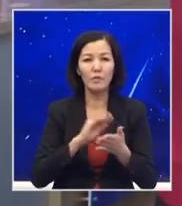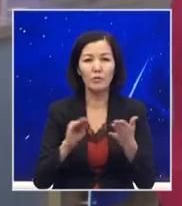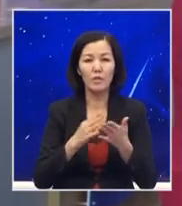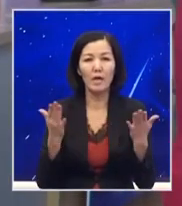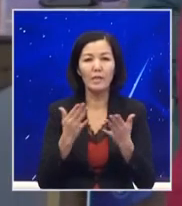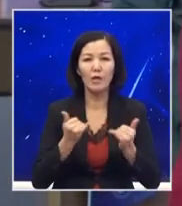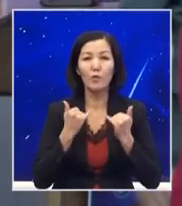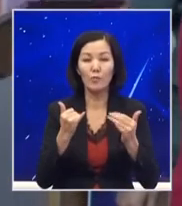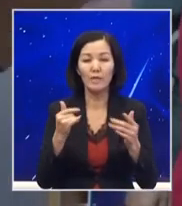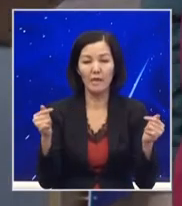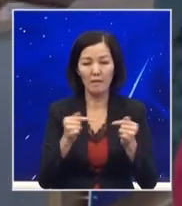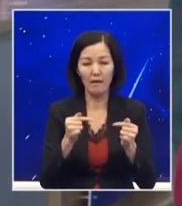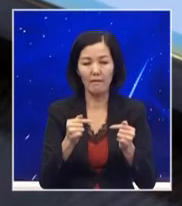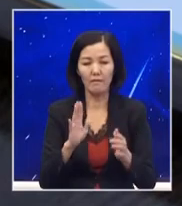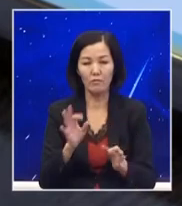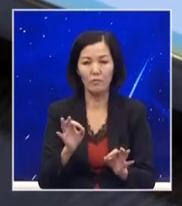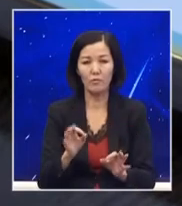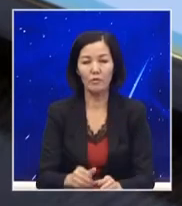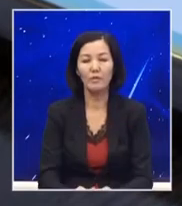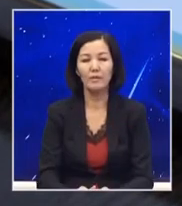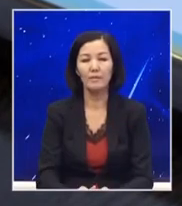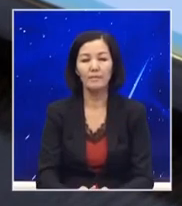да болсын құрметке лайық.